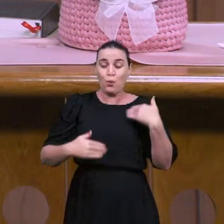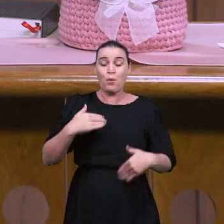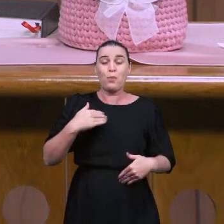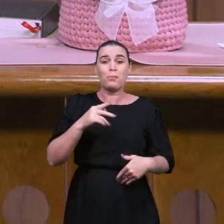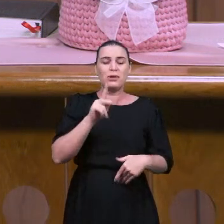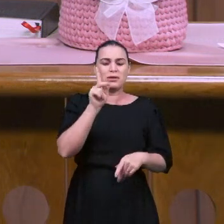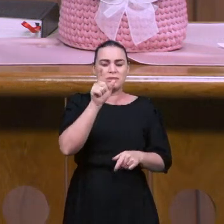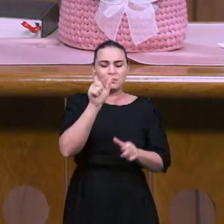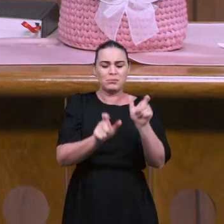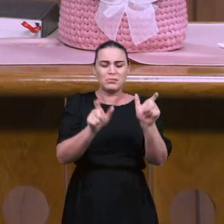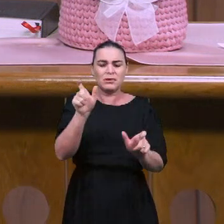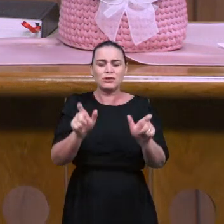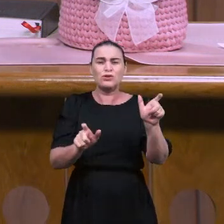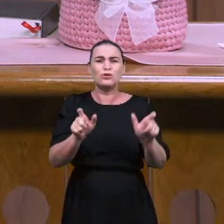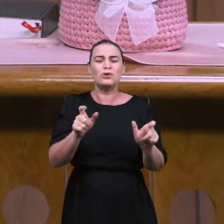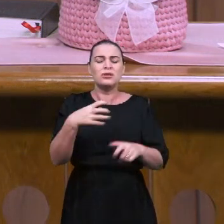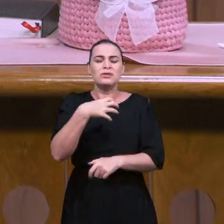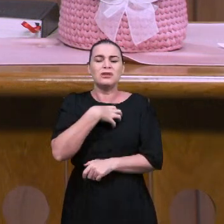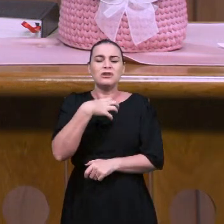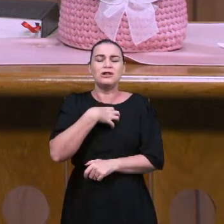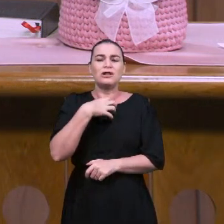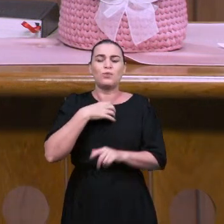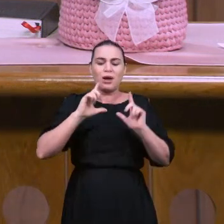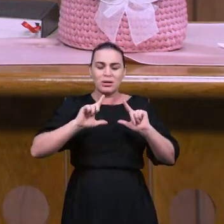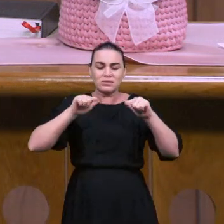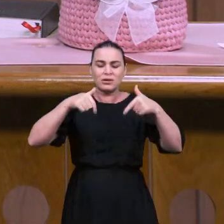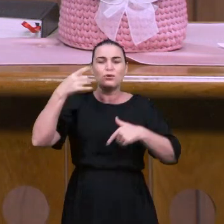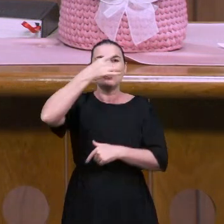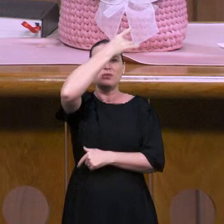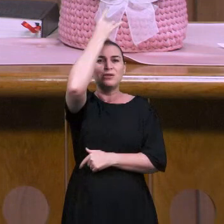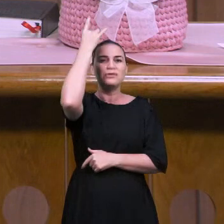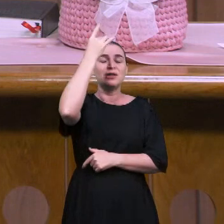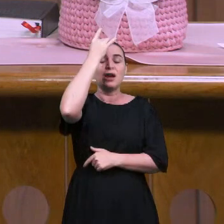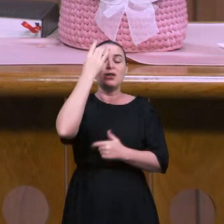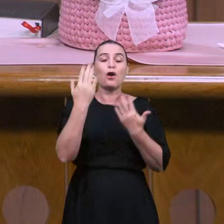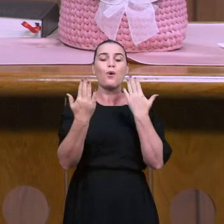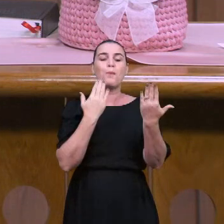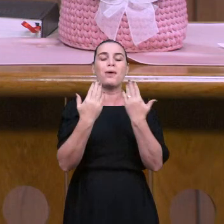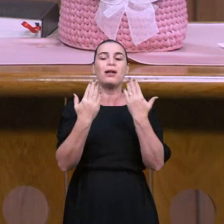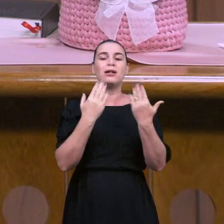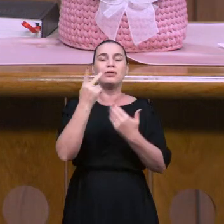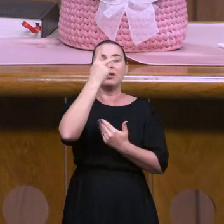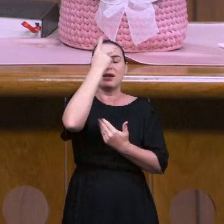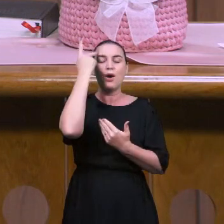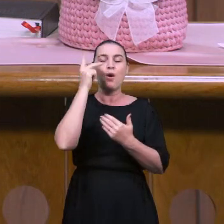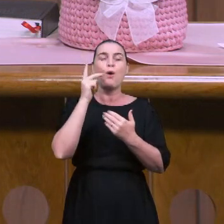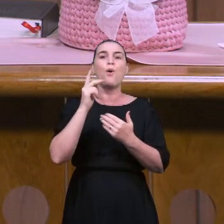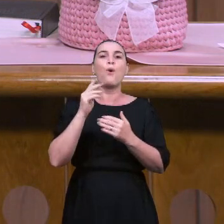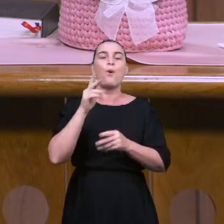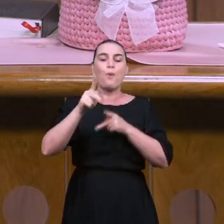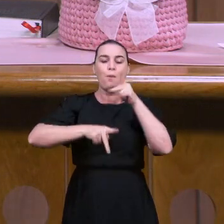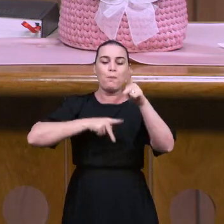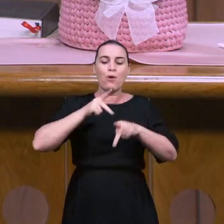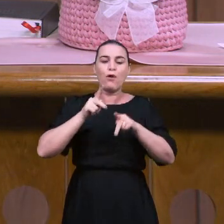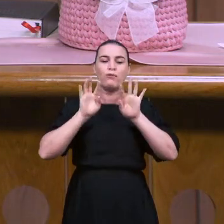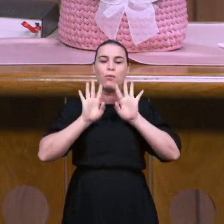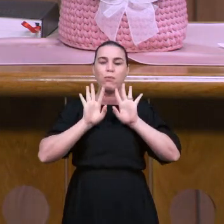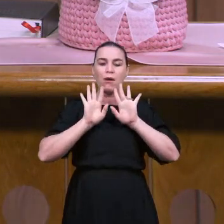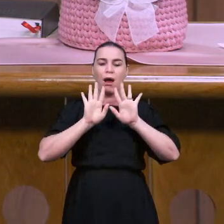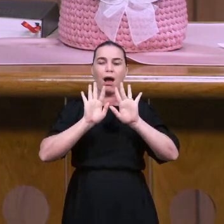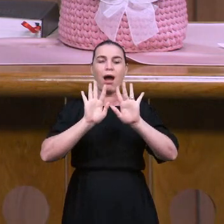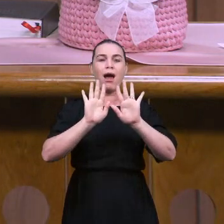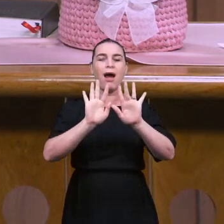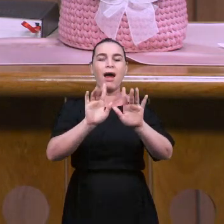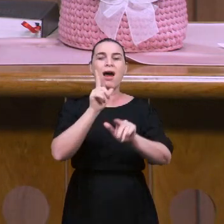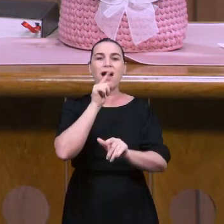est préparé pour le passage vers le Jourdain. Donc, c'est quoi cette eau? Donc, il n'allait